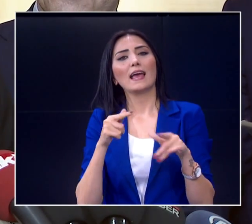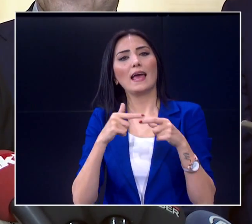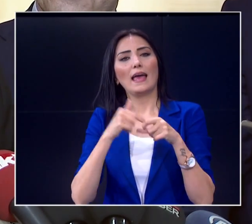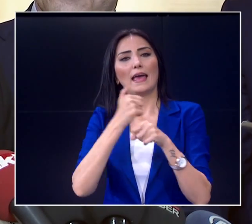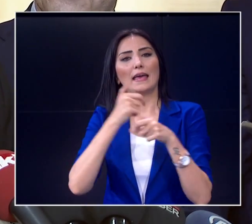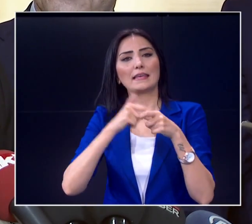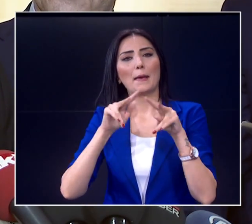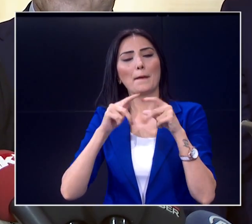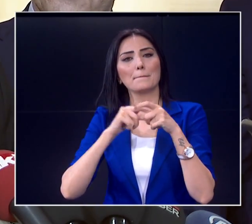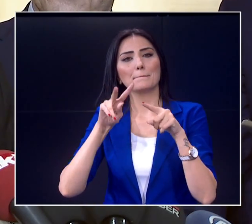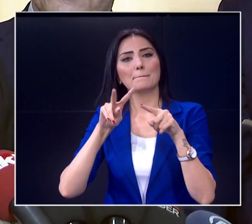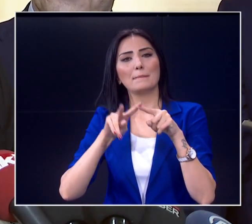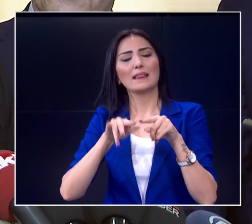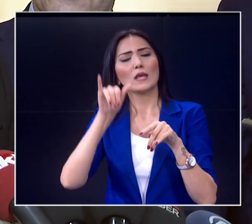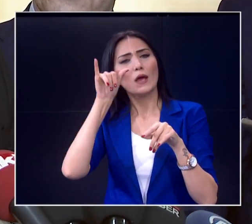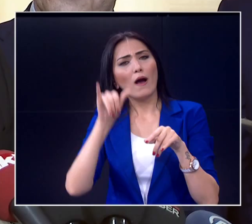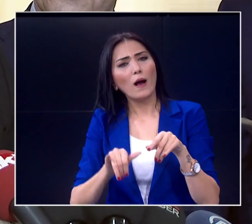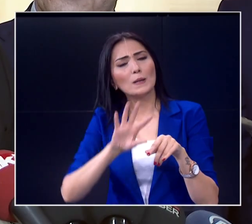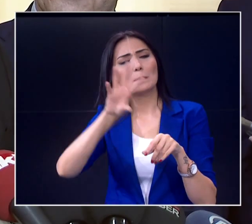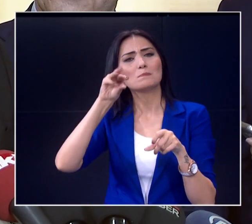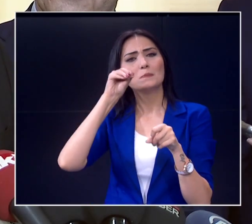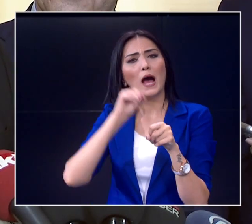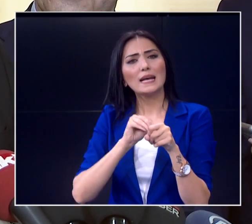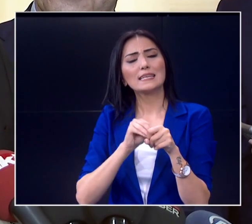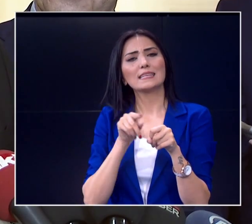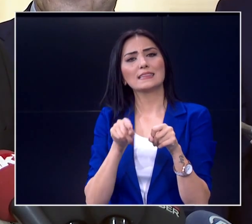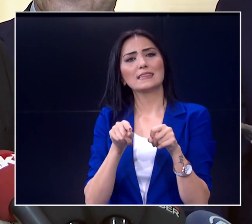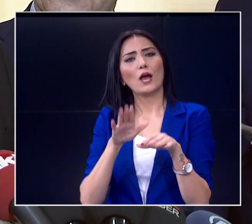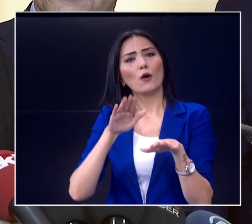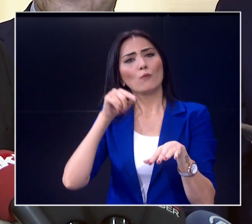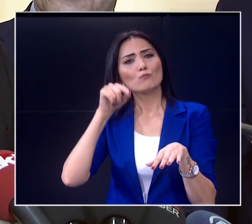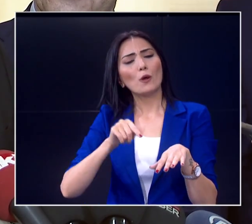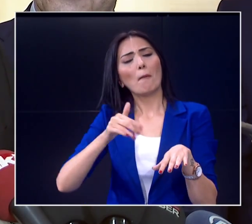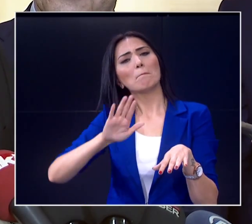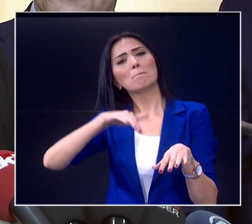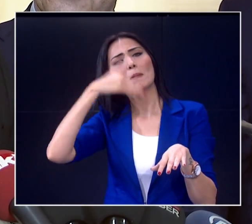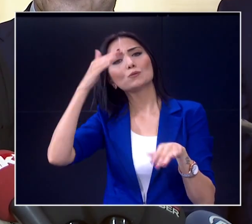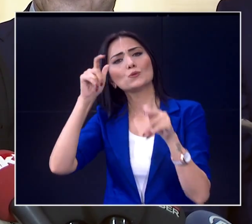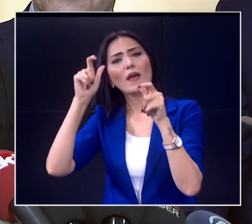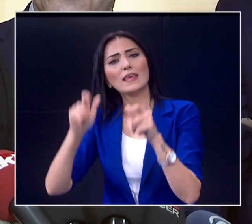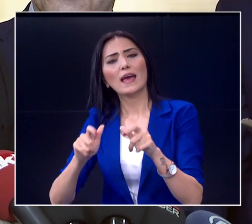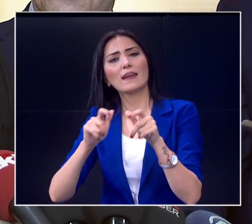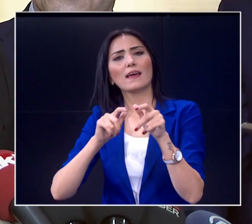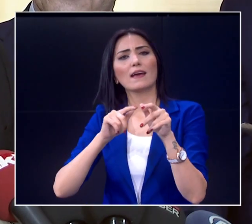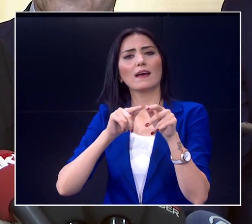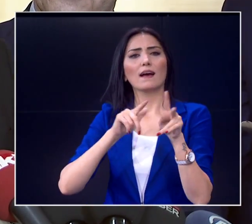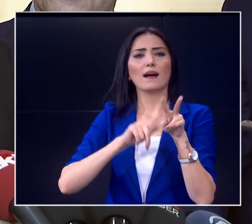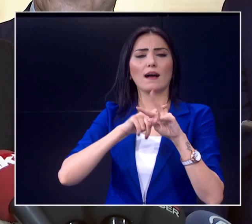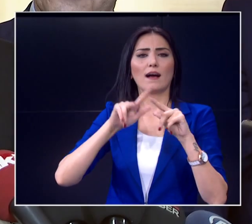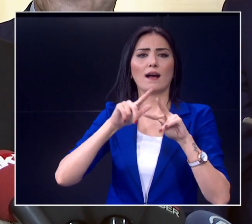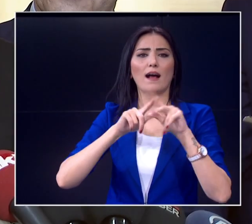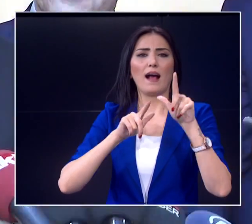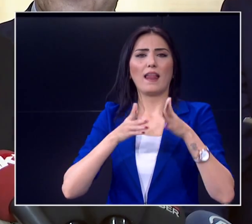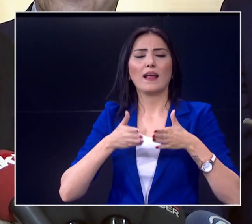egemenlik hakları dahilinde buraya, başka yere kanal yapabilir. Bu kanaldan